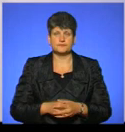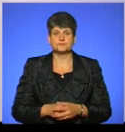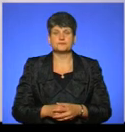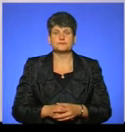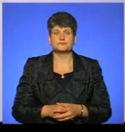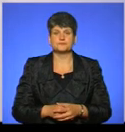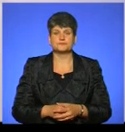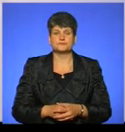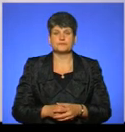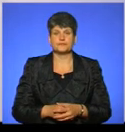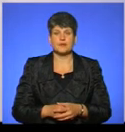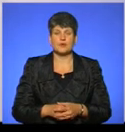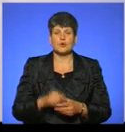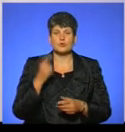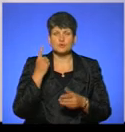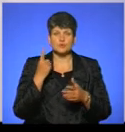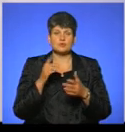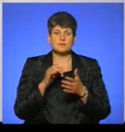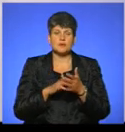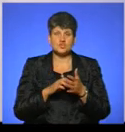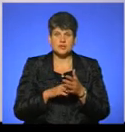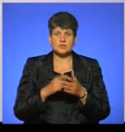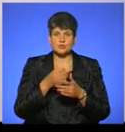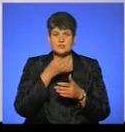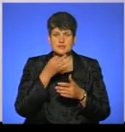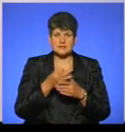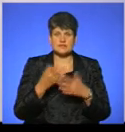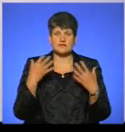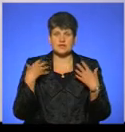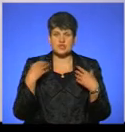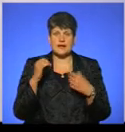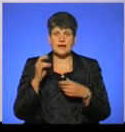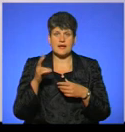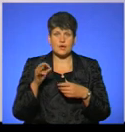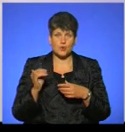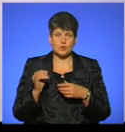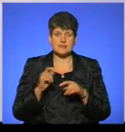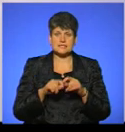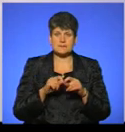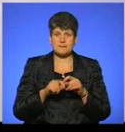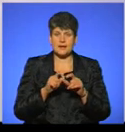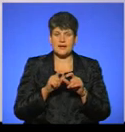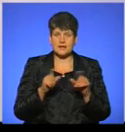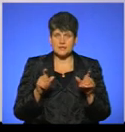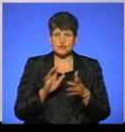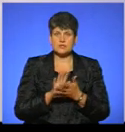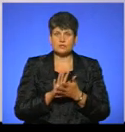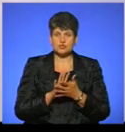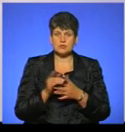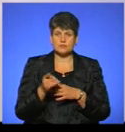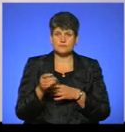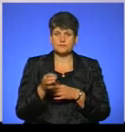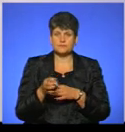Чому одну із причин, яку назвав начальник Держекоінспекції Едуард Ференц щодо забруднення Тернопільського ставу,